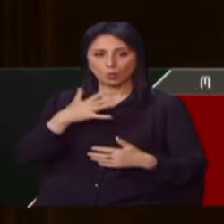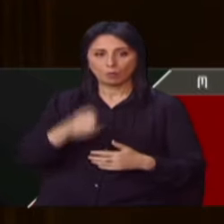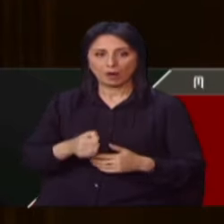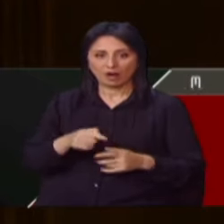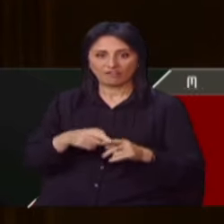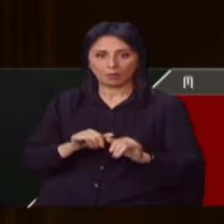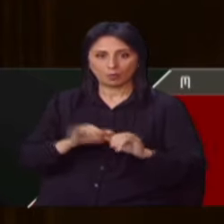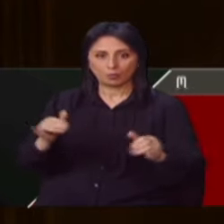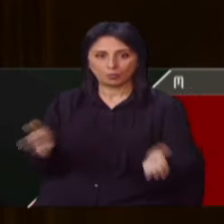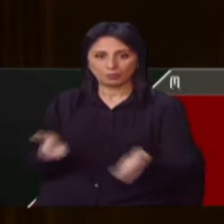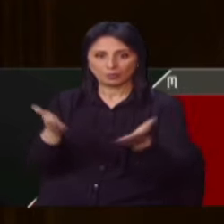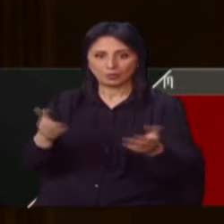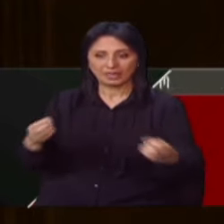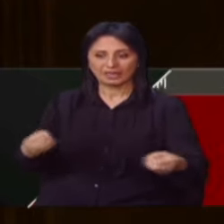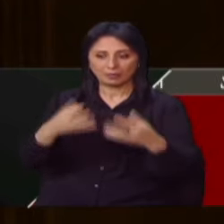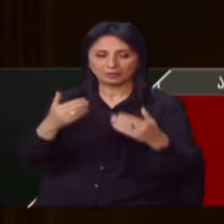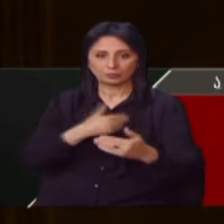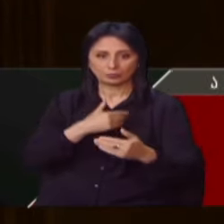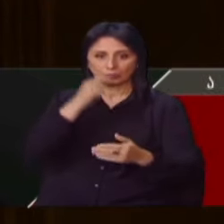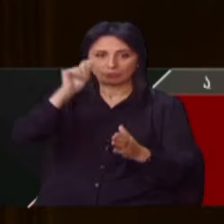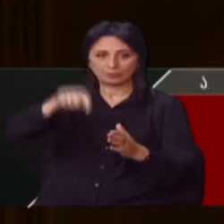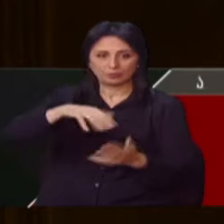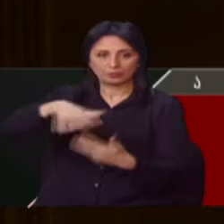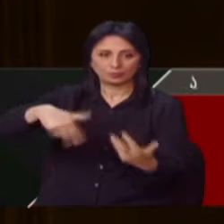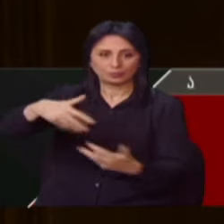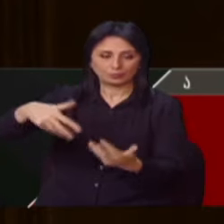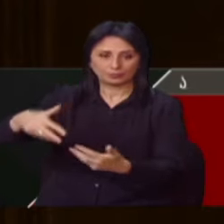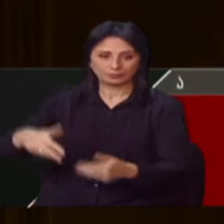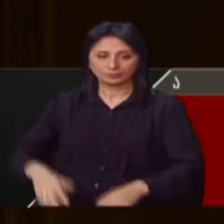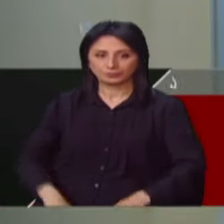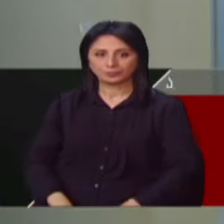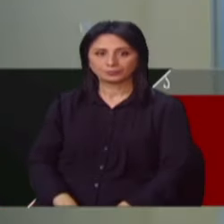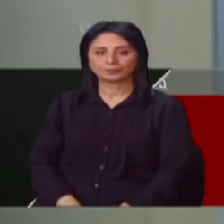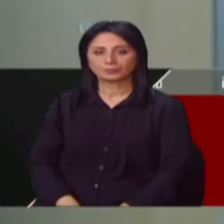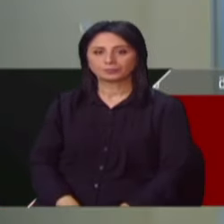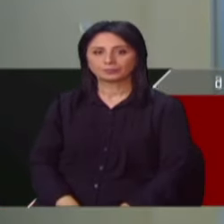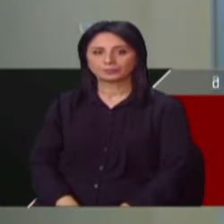მუხტის გაღვივებისა და დაპირისპირების პროვოცირების საფრთხეს ქმნიდა.